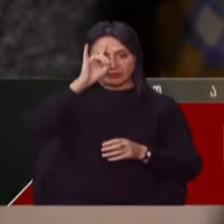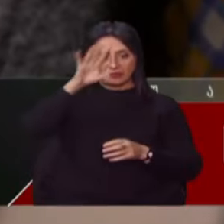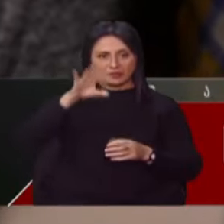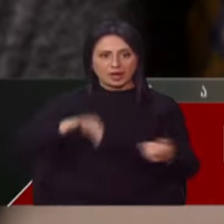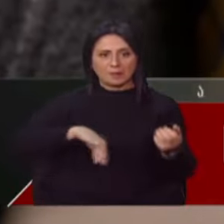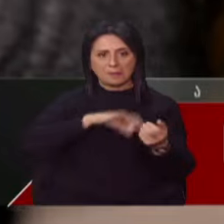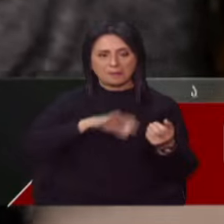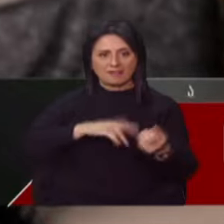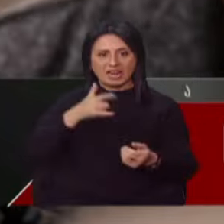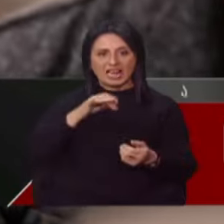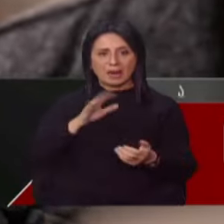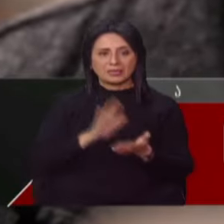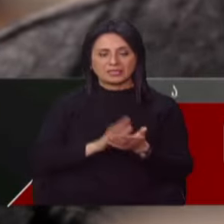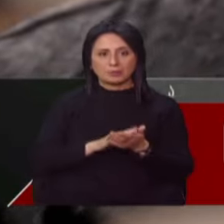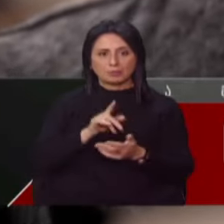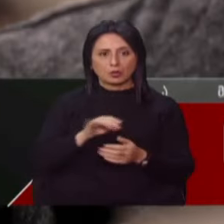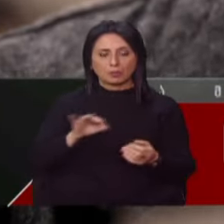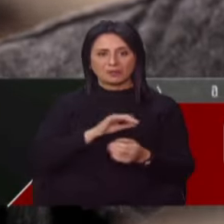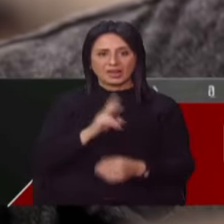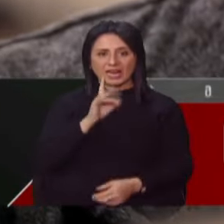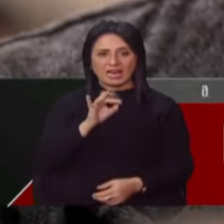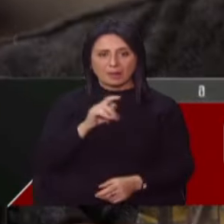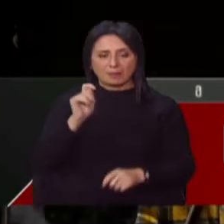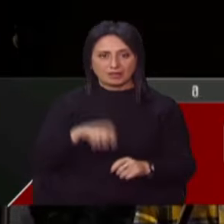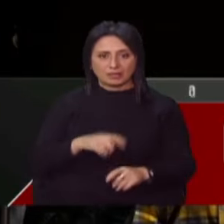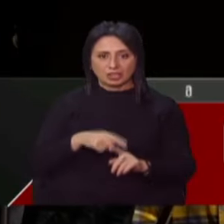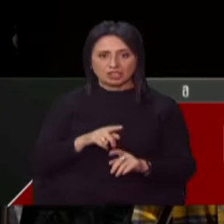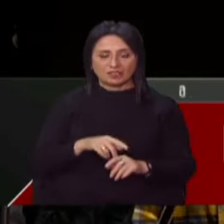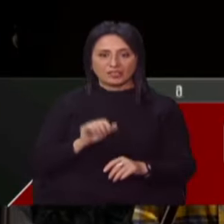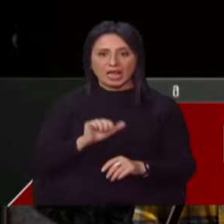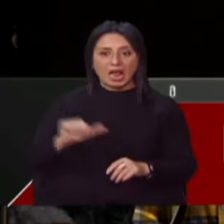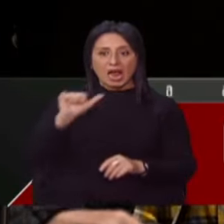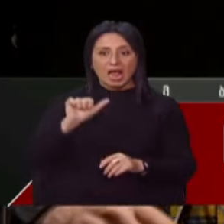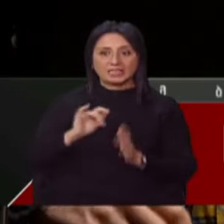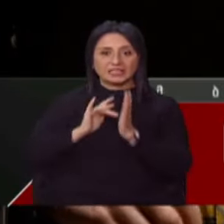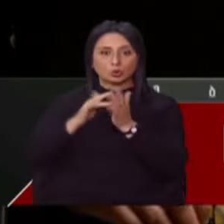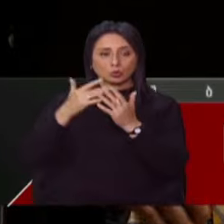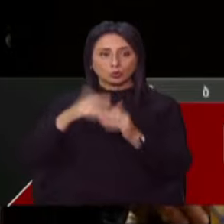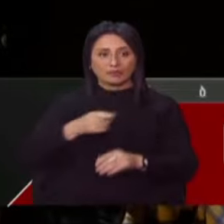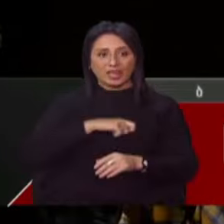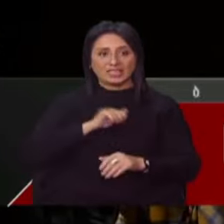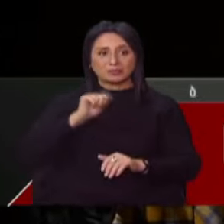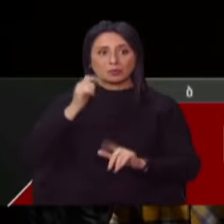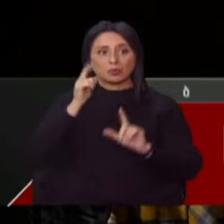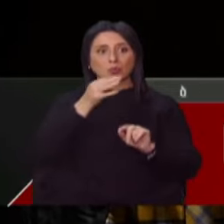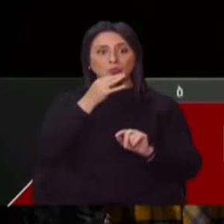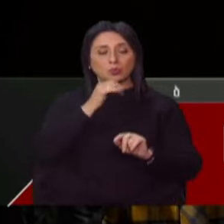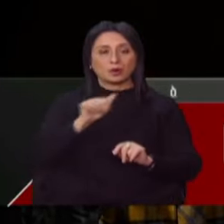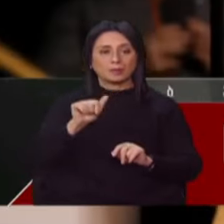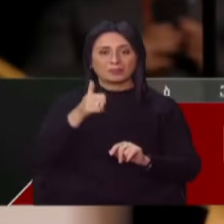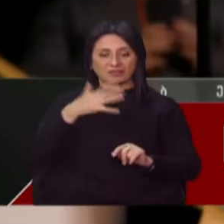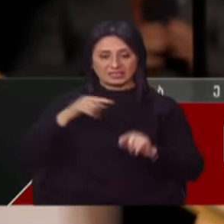ცნობილი მევიოლინე და გრემის მფლობელი მუსიკოსი გიდონ კრემერი ესტუმრა. Აზიის ტურნეს შემდეგ, სანამ ესპანეთში გაემგზავრება,